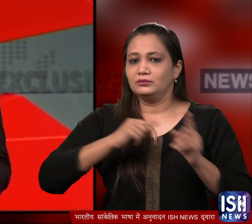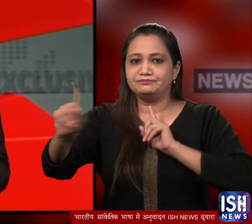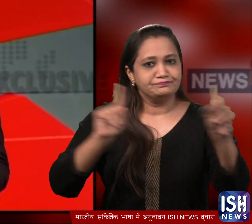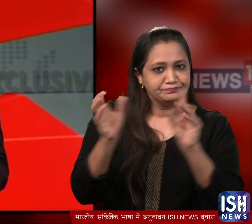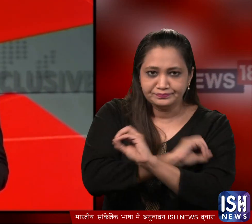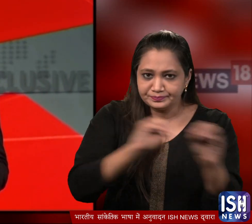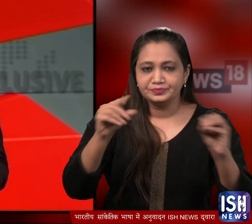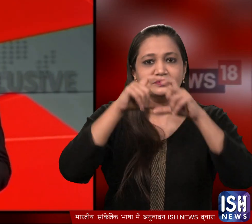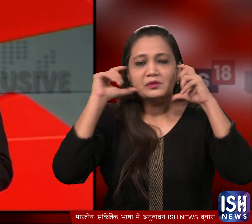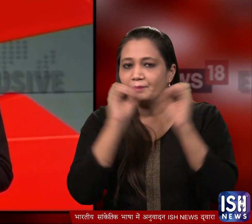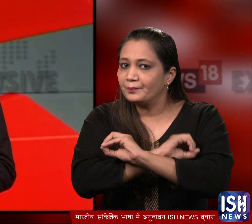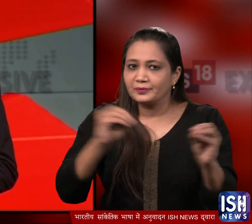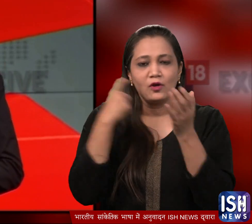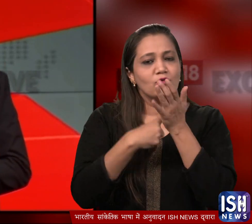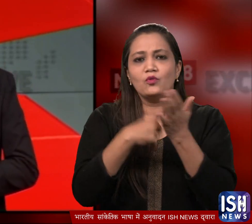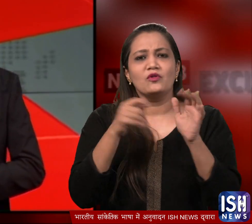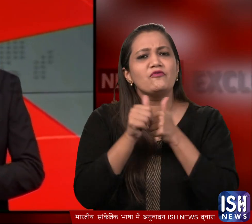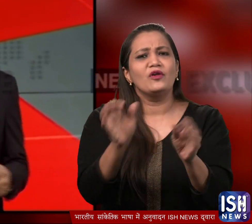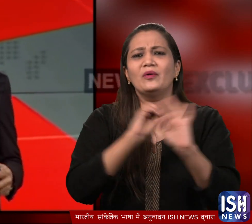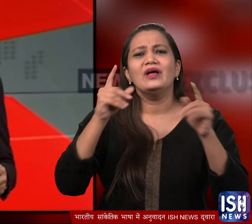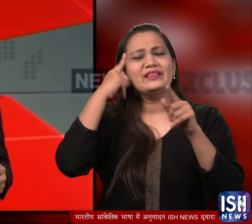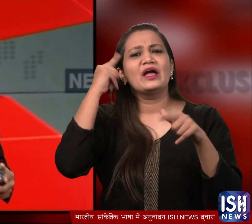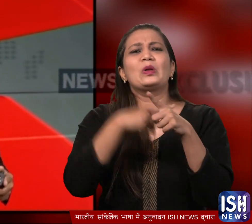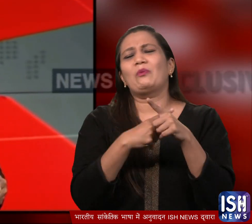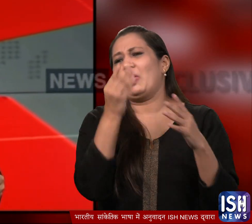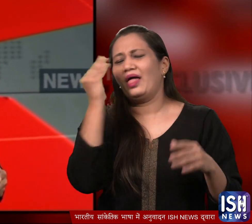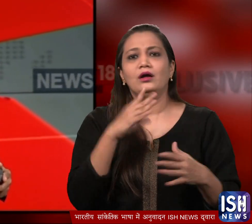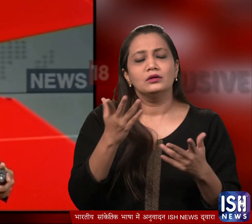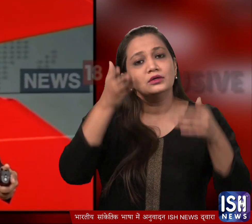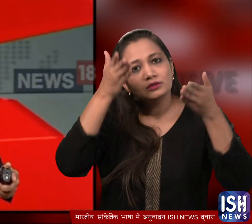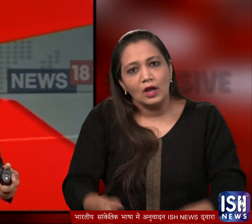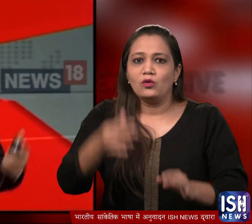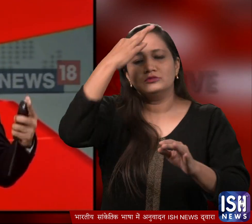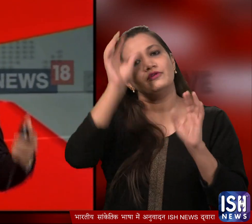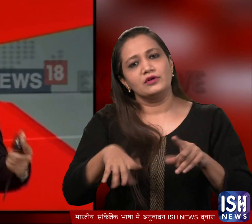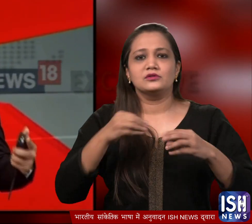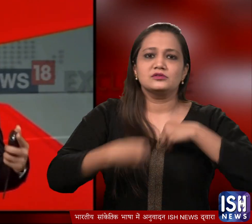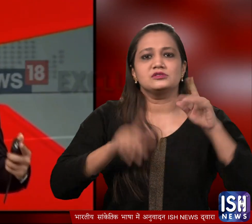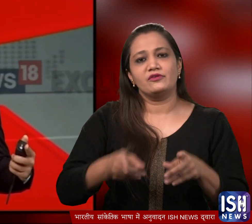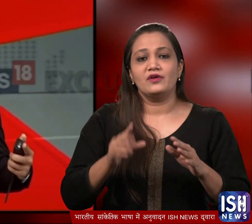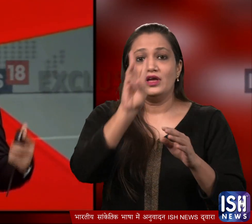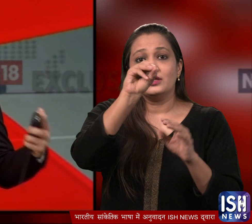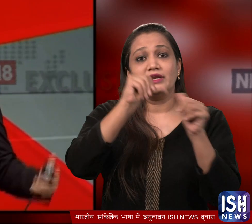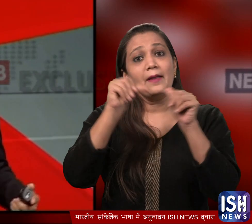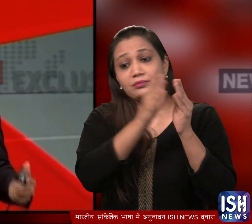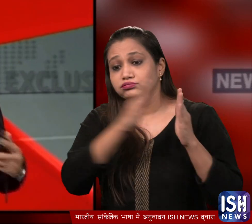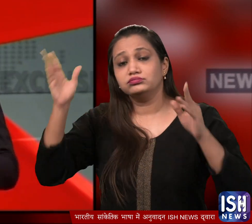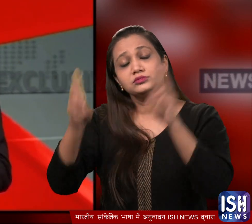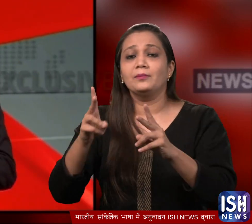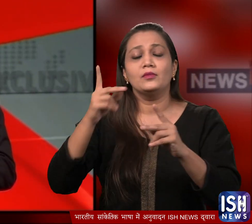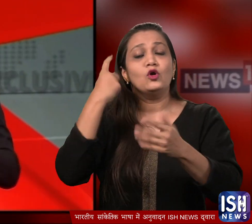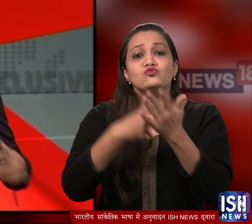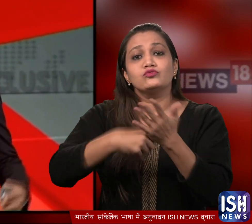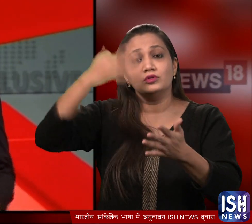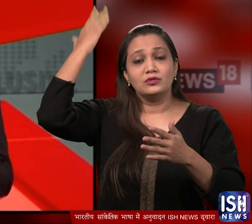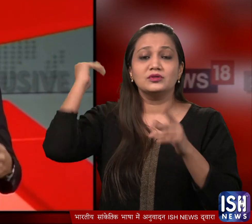है। हमने सोशल डिस्टेंसिंग और मास्क लगाने के दिशा निर्देशों को मजाक बनाया तो उसकी वजह से पैदा हुई परेशानी भी हमें ही भुगतनी पड़ेगी। अब 30 अप्रैल तक हम फिर